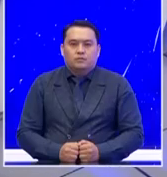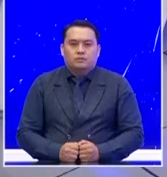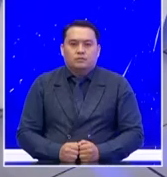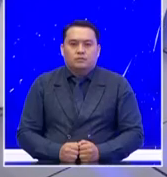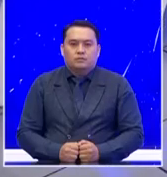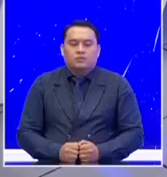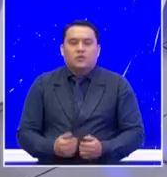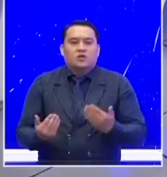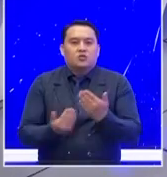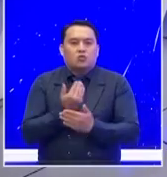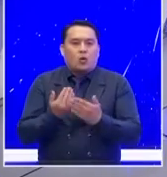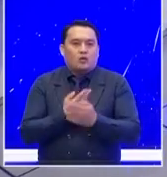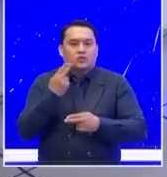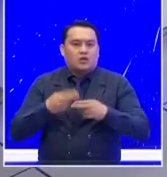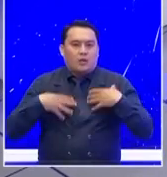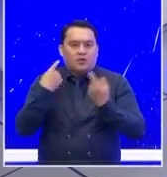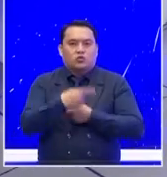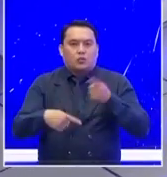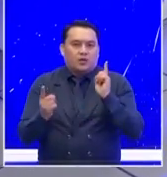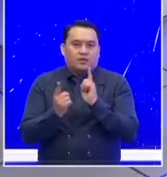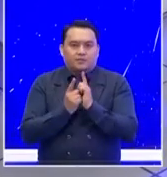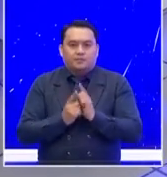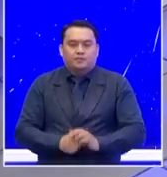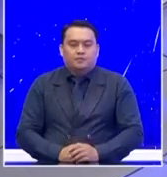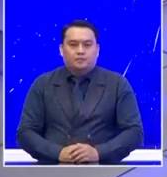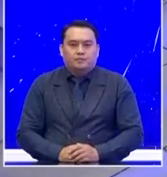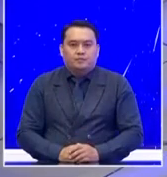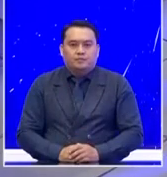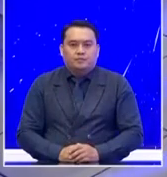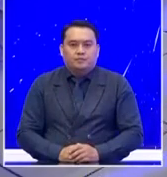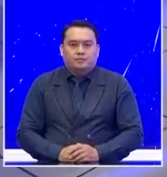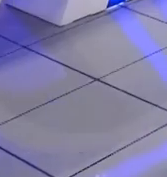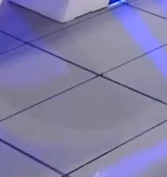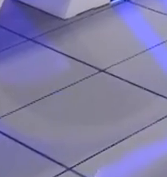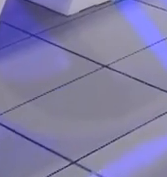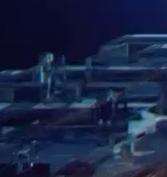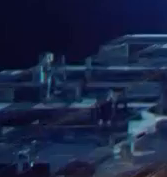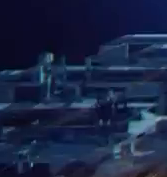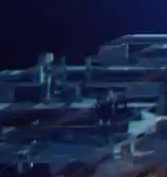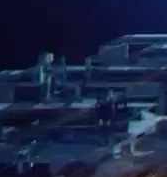Это вся информация уходящего дня. Спасибо за внимание и оставайтесь дома.